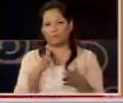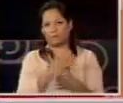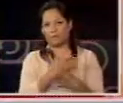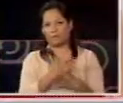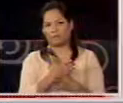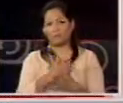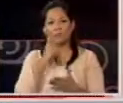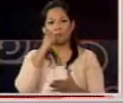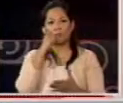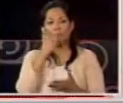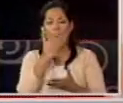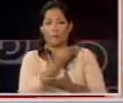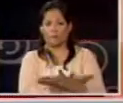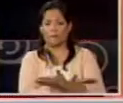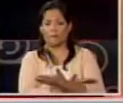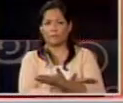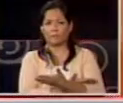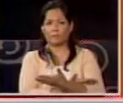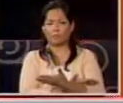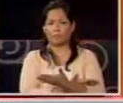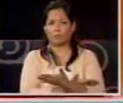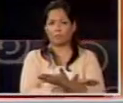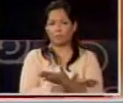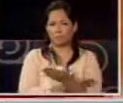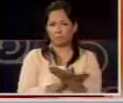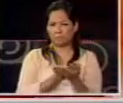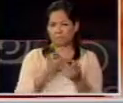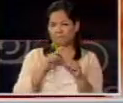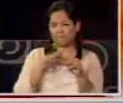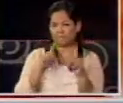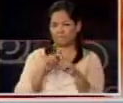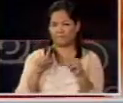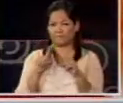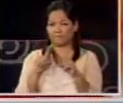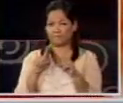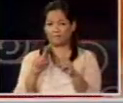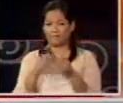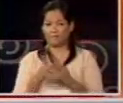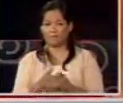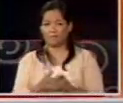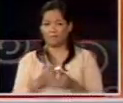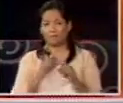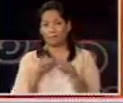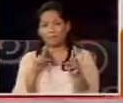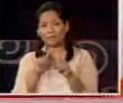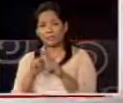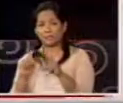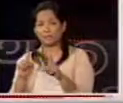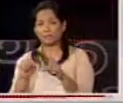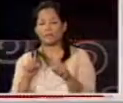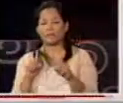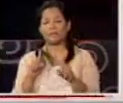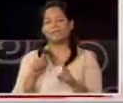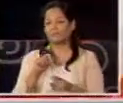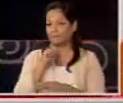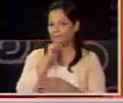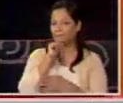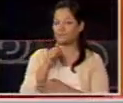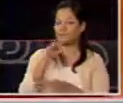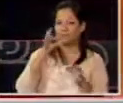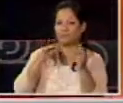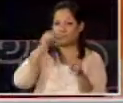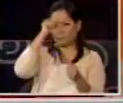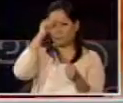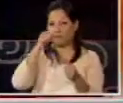anak po nung, hindi po ba medyo kakaiba yun? Is it done to take over the company? Ay, hindi. Kasi, kung tatandaan